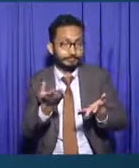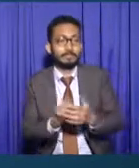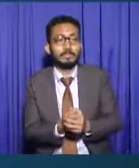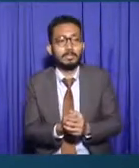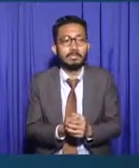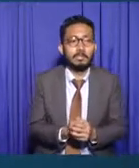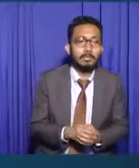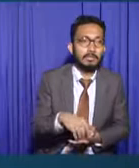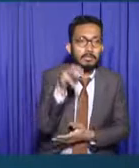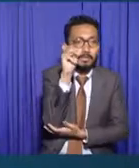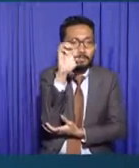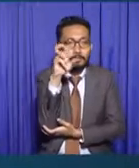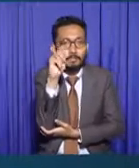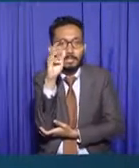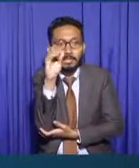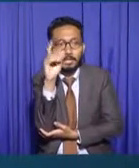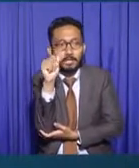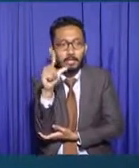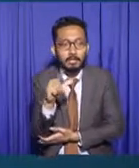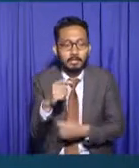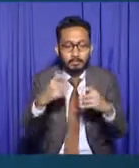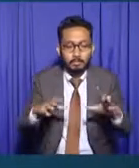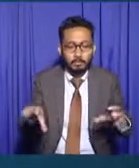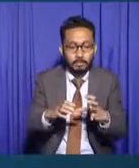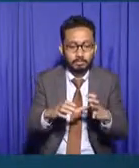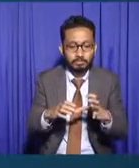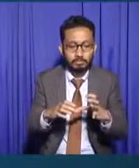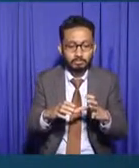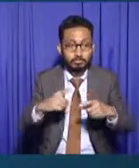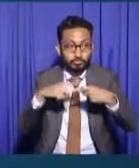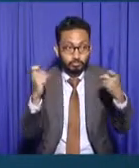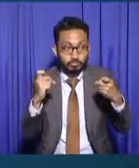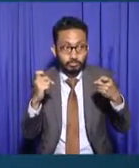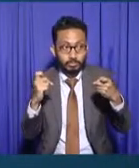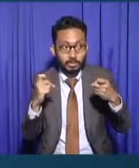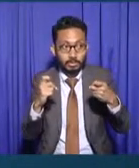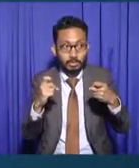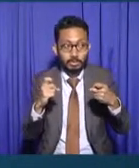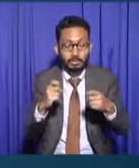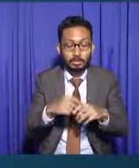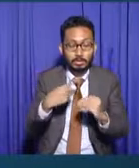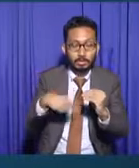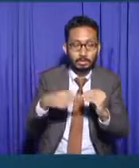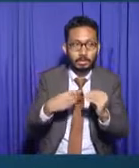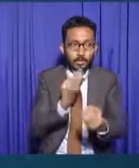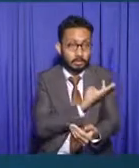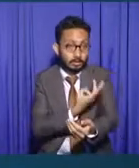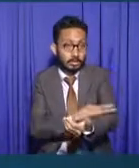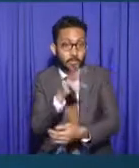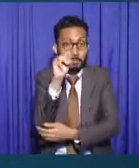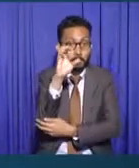dijalankan Mendel telah membuat rumusan tentang pewarisan monohibrid